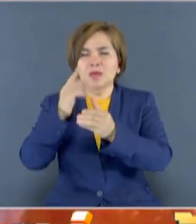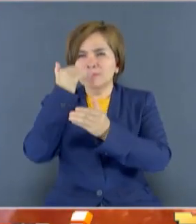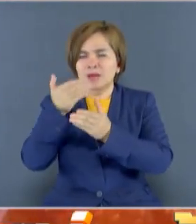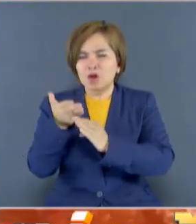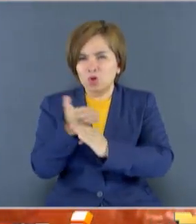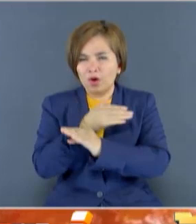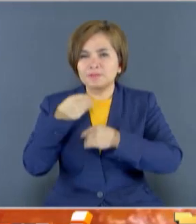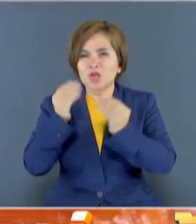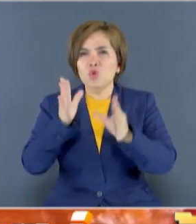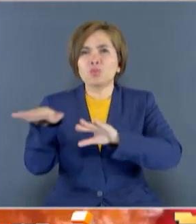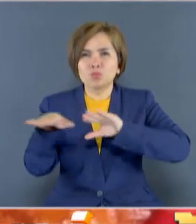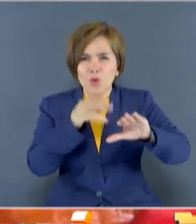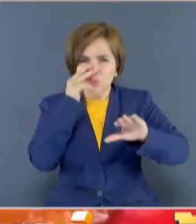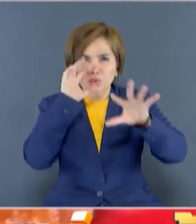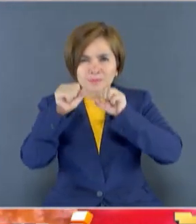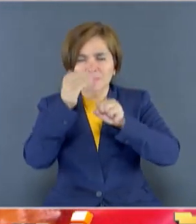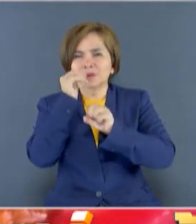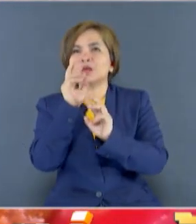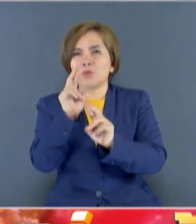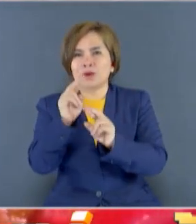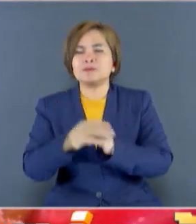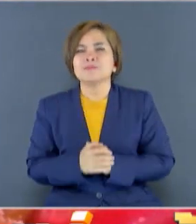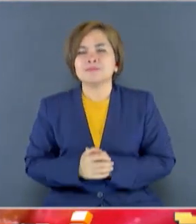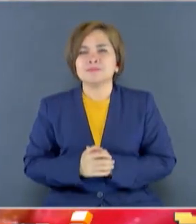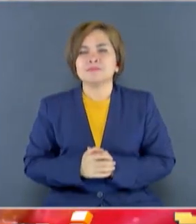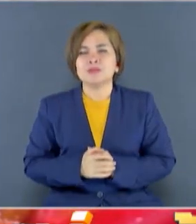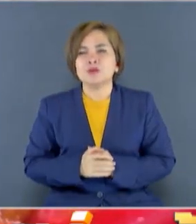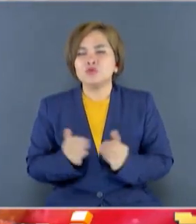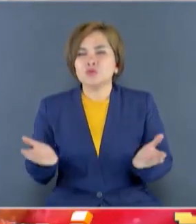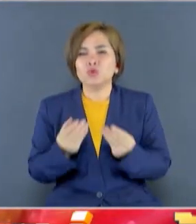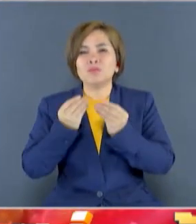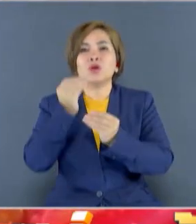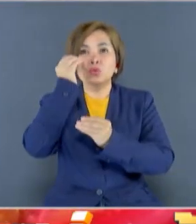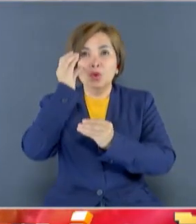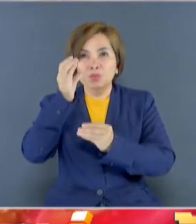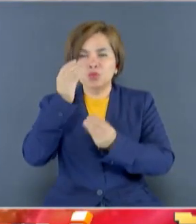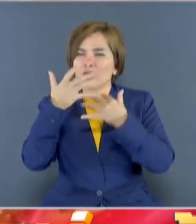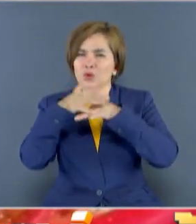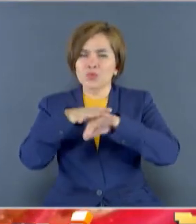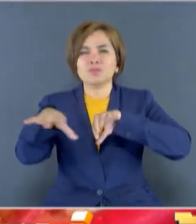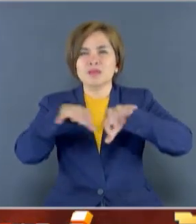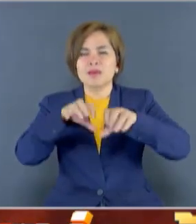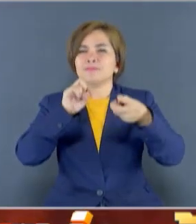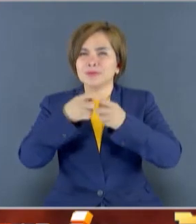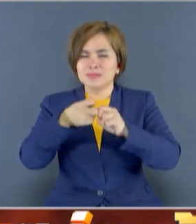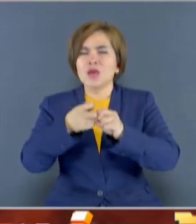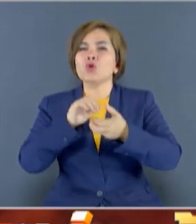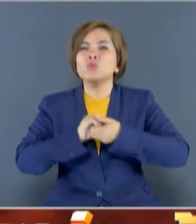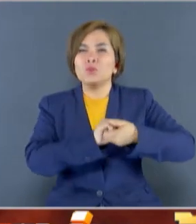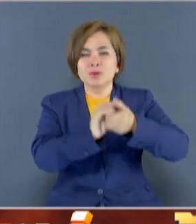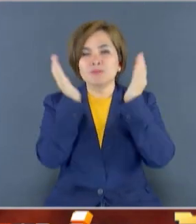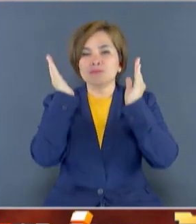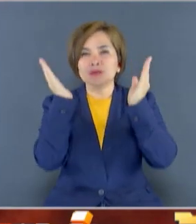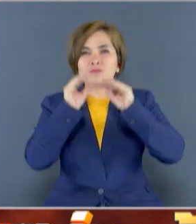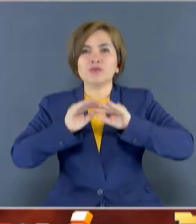ถิ่นเจ้าที่ที่เกี่ยวข้องสำรวจแล้วก็เฝ้าระวังในแหล่งน้ำที่ยังไม่พบการระบาดและสร้างความรู้ความตระหนักแล้วก็การมีส่วนร่วมในการกำจัดนะครับแล้วก็ประชาสัมพันธ์ทุก